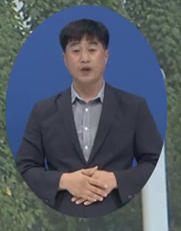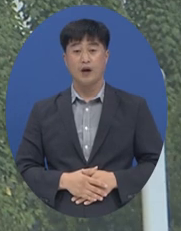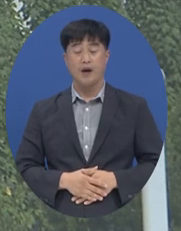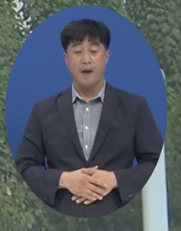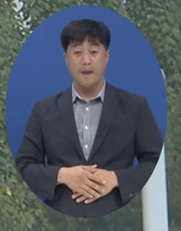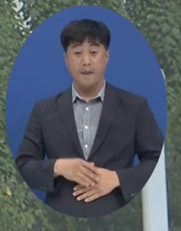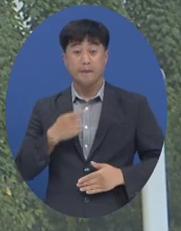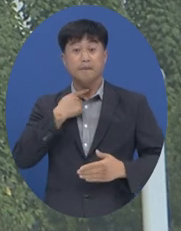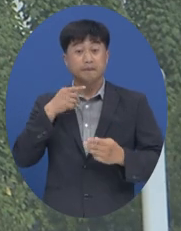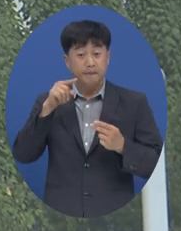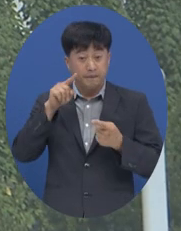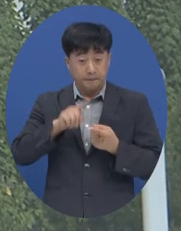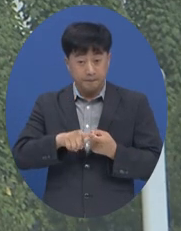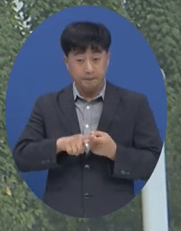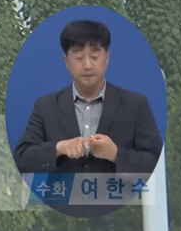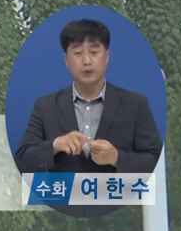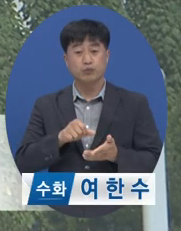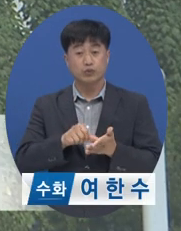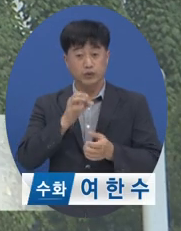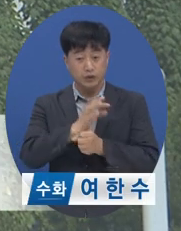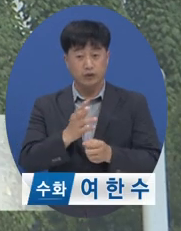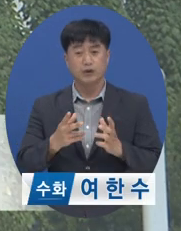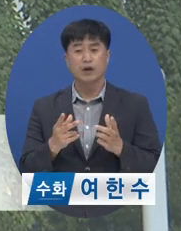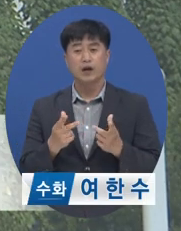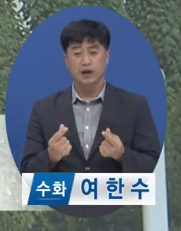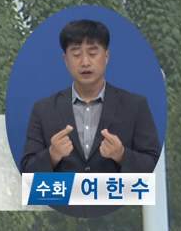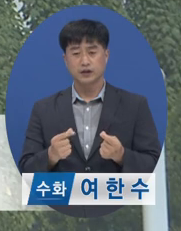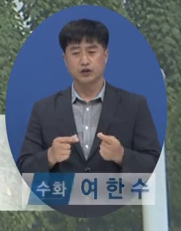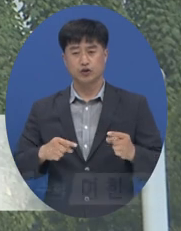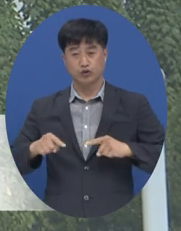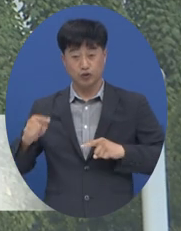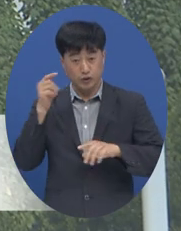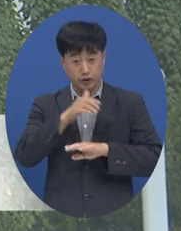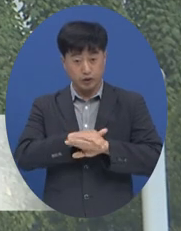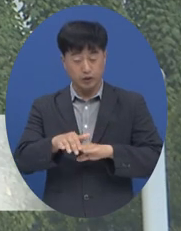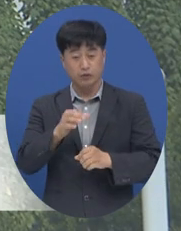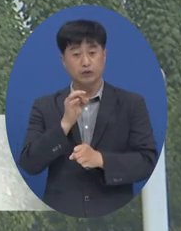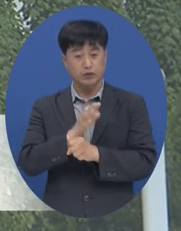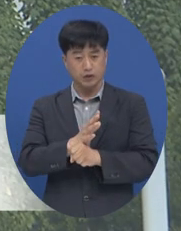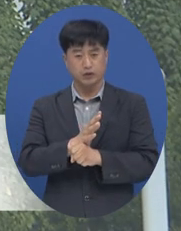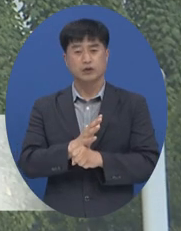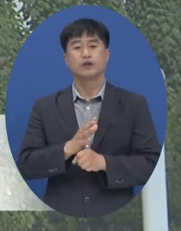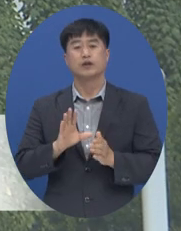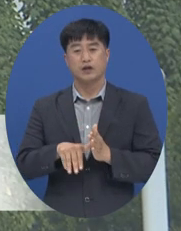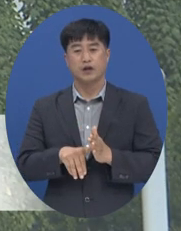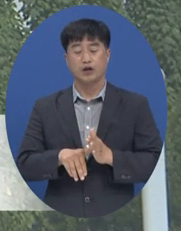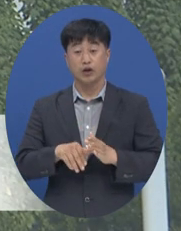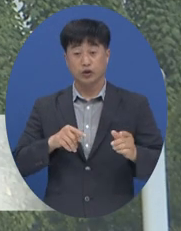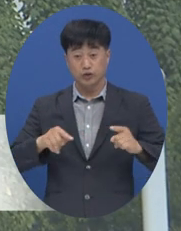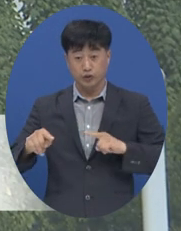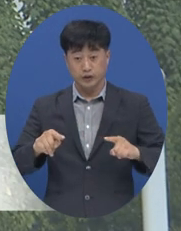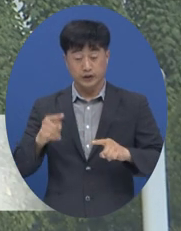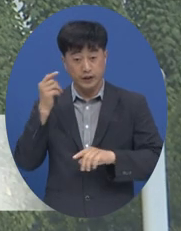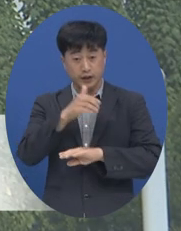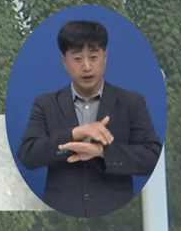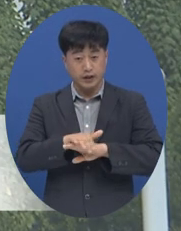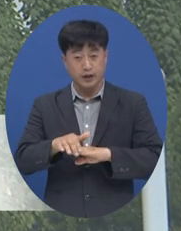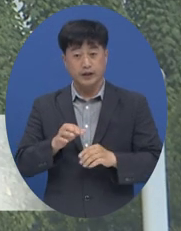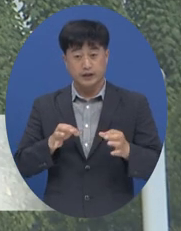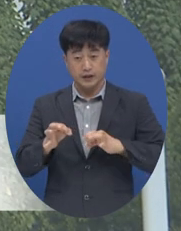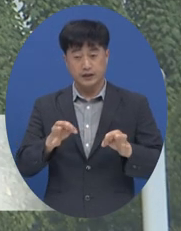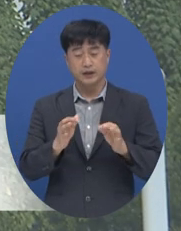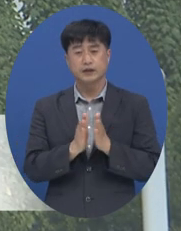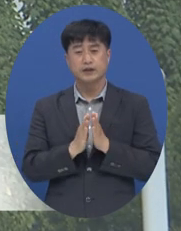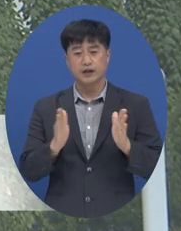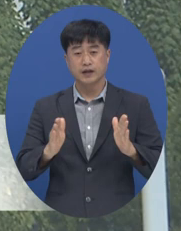마음에 드는 물건을 고르듯 정책도 쇼핑하는 시대입니다. 경기도에선 일명 정책 마켓을 열어 도와 시군의 좋은